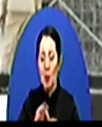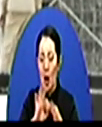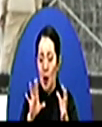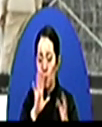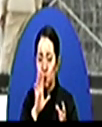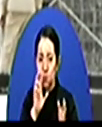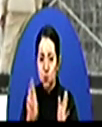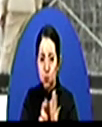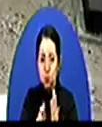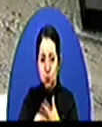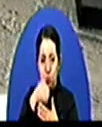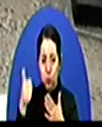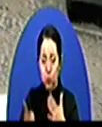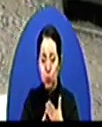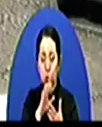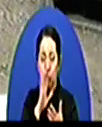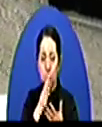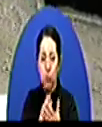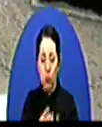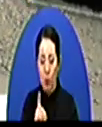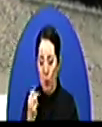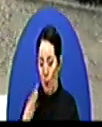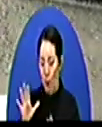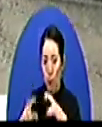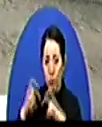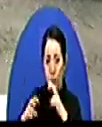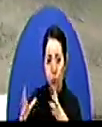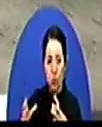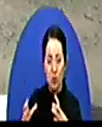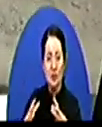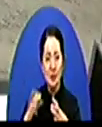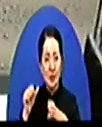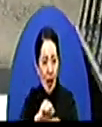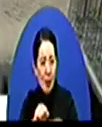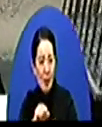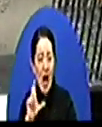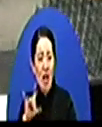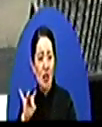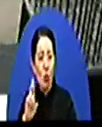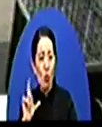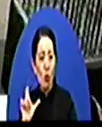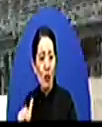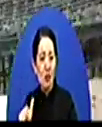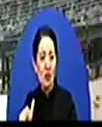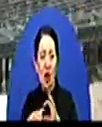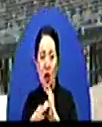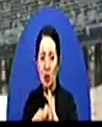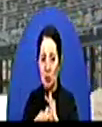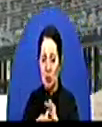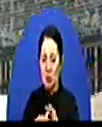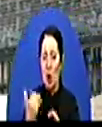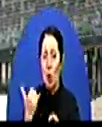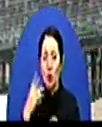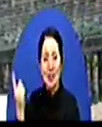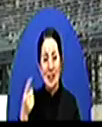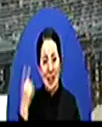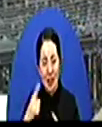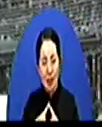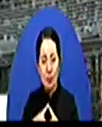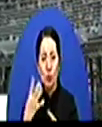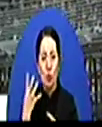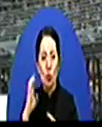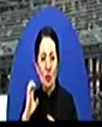бүрэн боломж бүрдэнэ. Ховдчууд үйлдвэрлэгч аймаг болж Эрдэнэ бүрэнгийн 90 мегаватт усан цахилгаан станц, 4-сийн ангиллын олон улсын нисэх